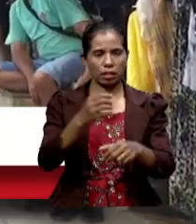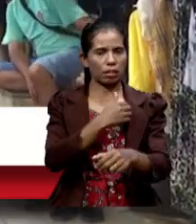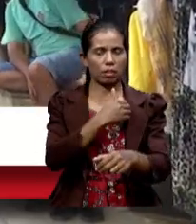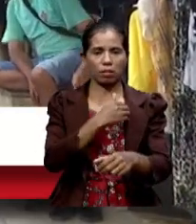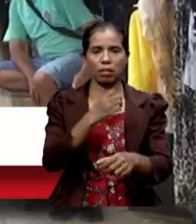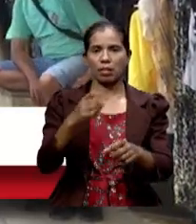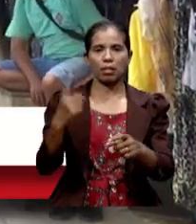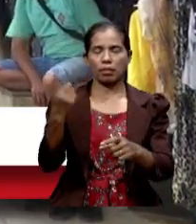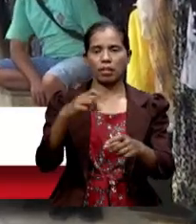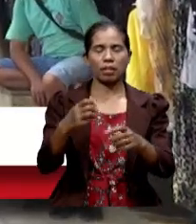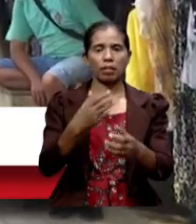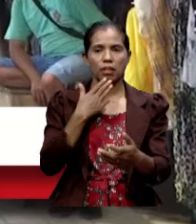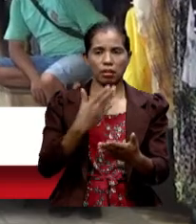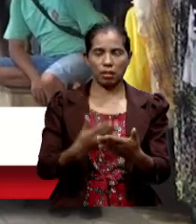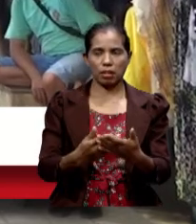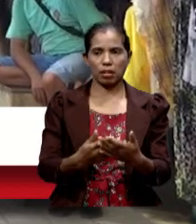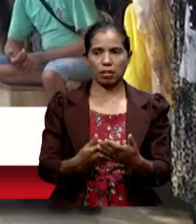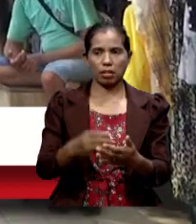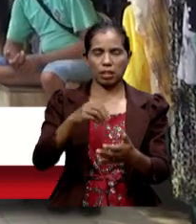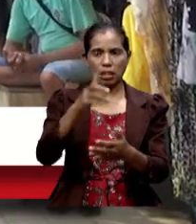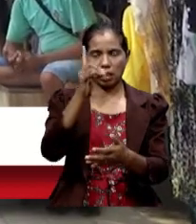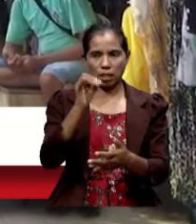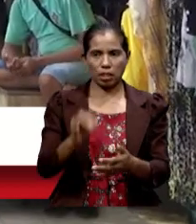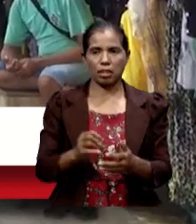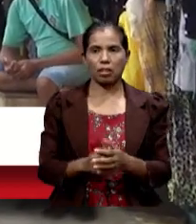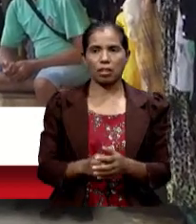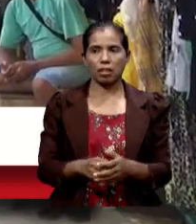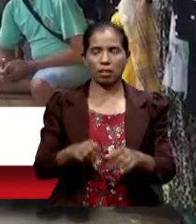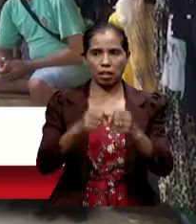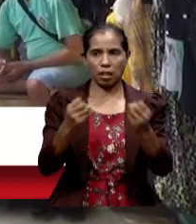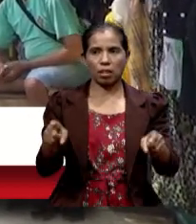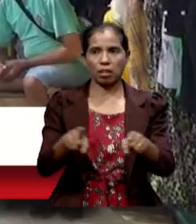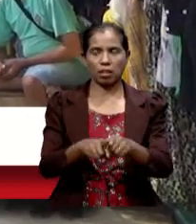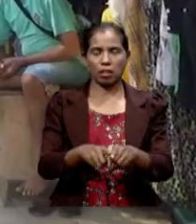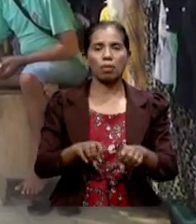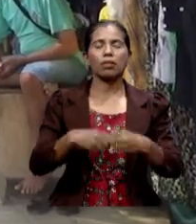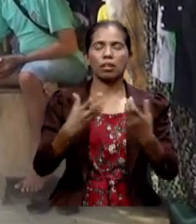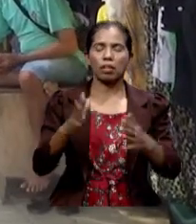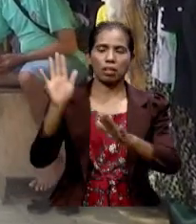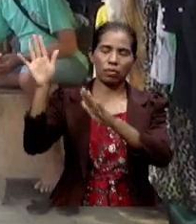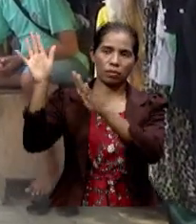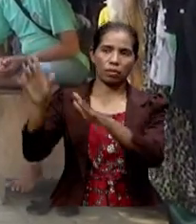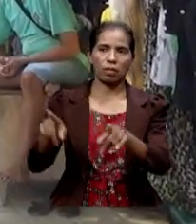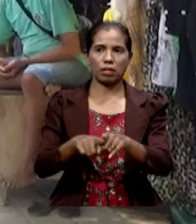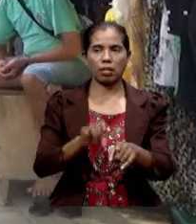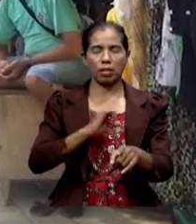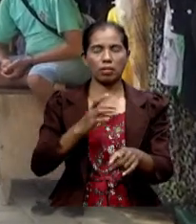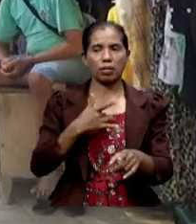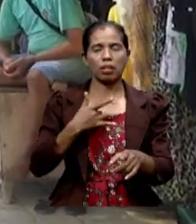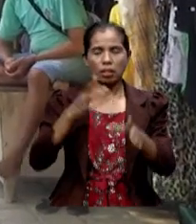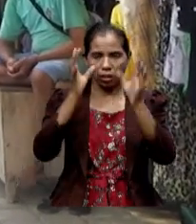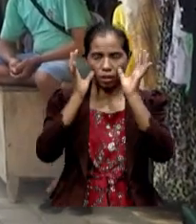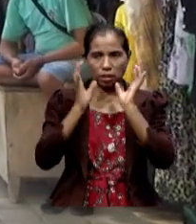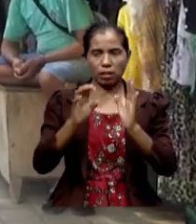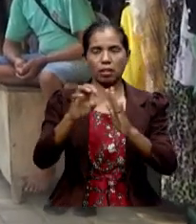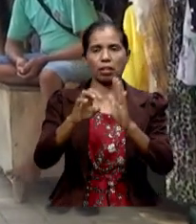kawasan ni nafatin ladu dia dulu mak kia kapital dia. Dili dia dari rumah saya ada nasi nawi sah. Strada memang kia fuan nasi. Tapi harusnya diterus tambah.